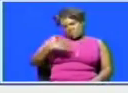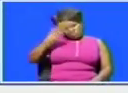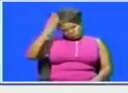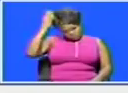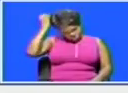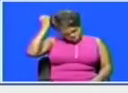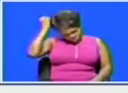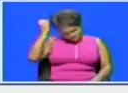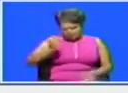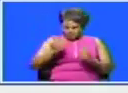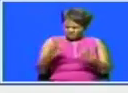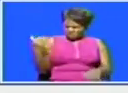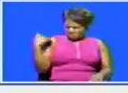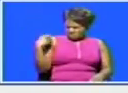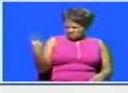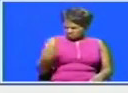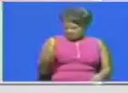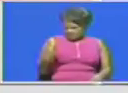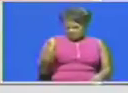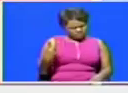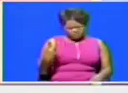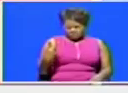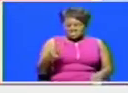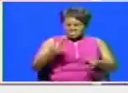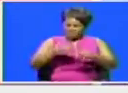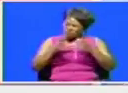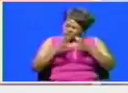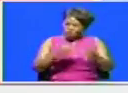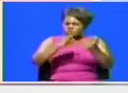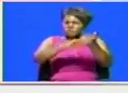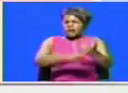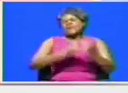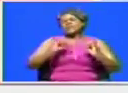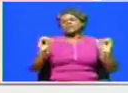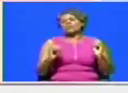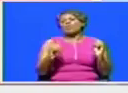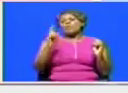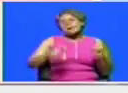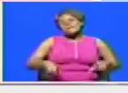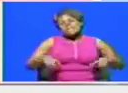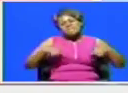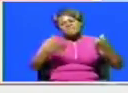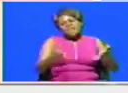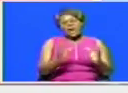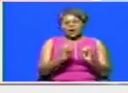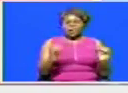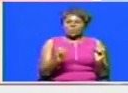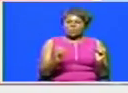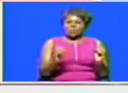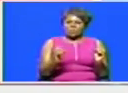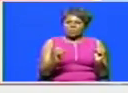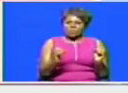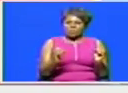wanasema kama mnasumbua na mtu amfai kukaa pamoja. Kaa chini na nani anakulazimishia ndoa? Hakuna mali imeandikwa lazima uwe kwa hiyo ndoa. Wacha kukaa kwa ndoa